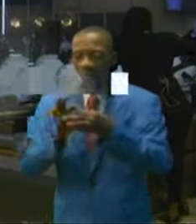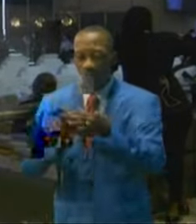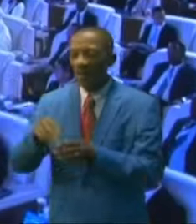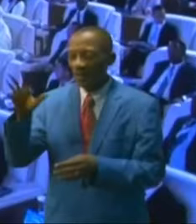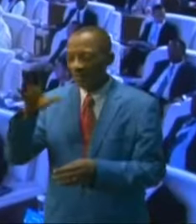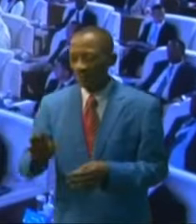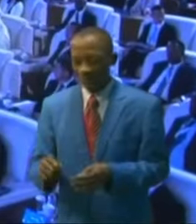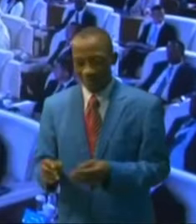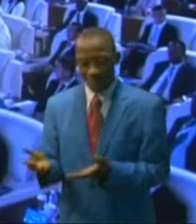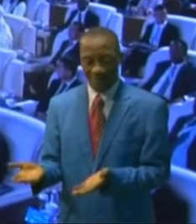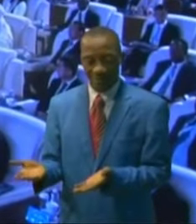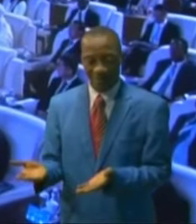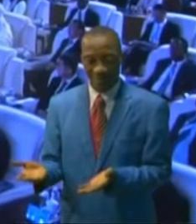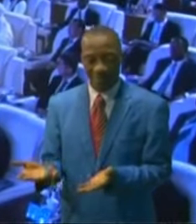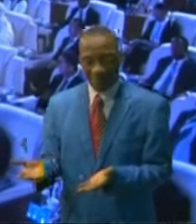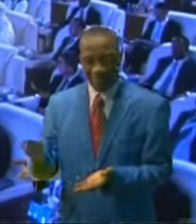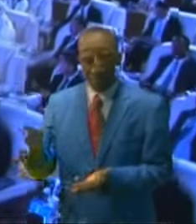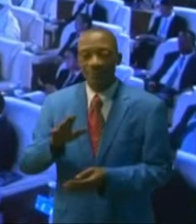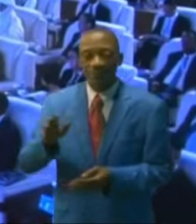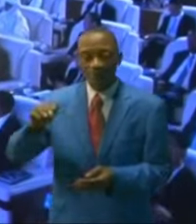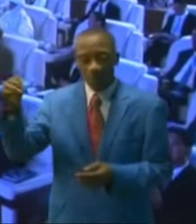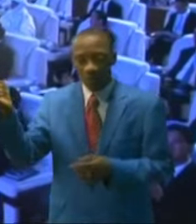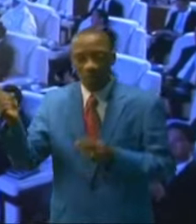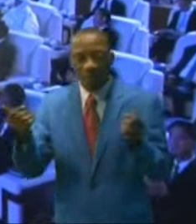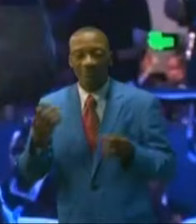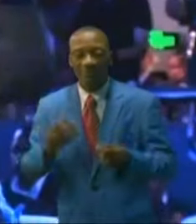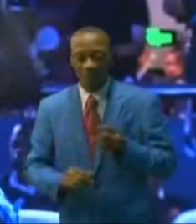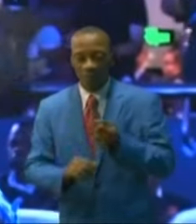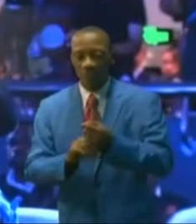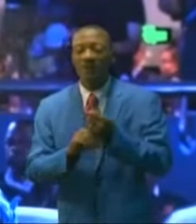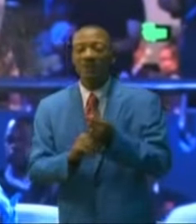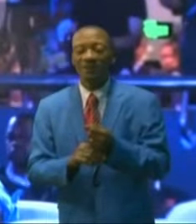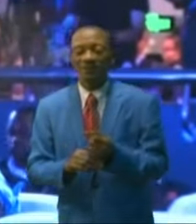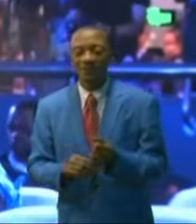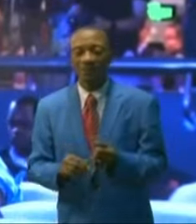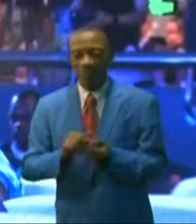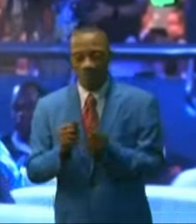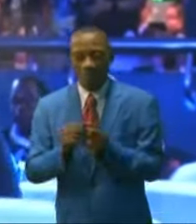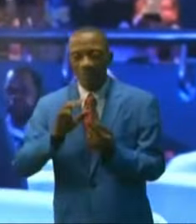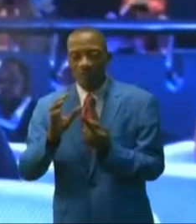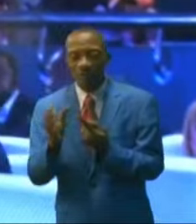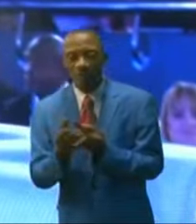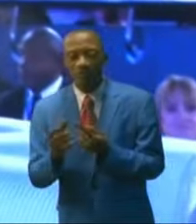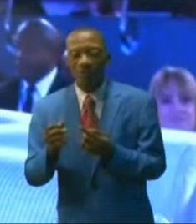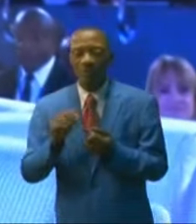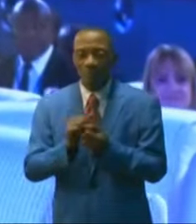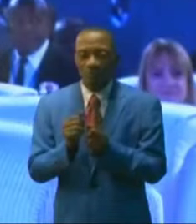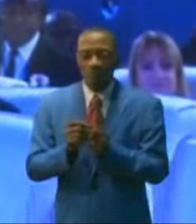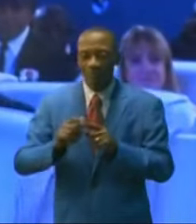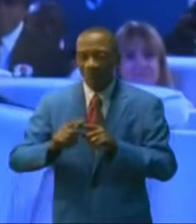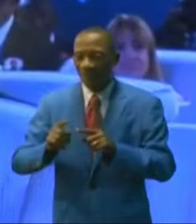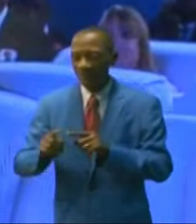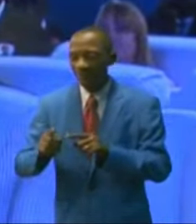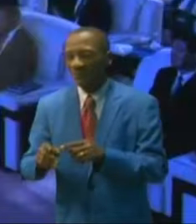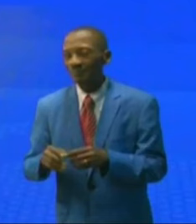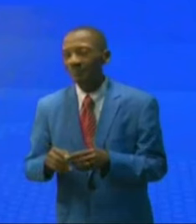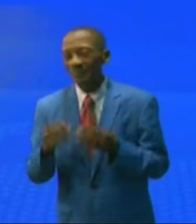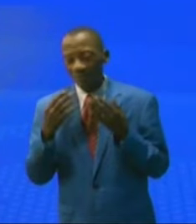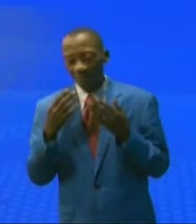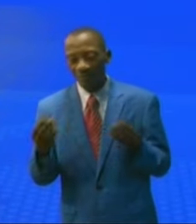aspirations mutuelles dans le domaine de la culture, dans le domaine de la communication, pour mieux relater l'histoire